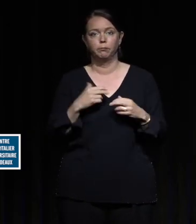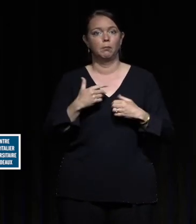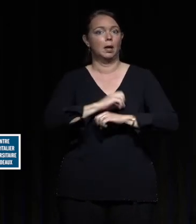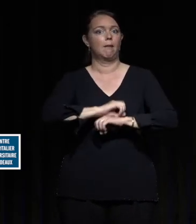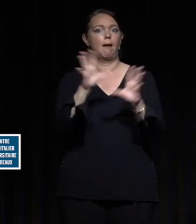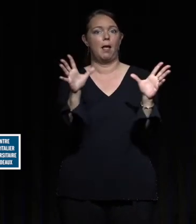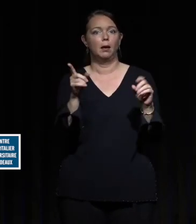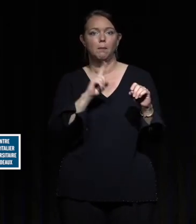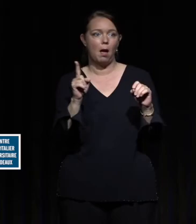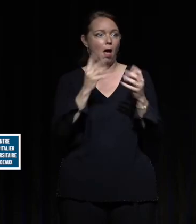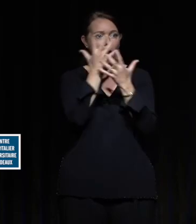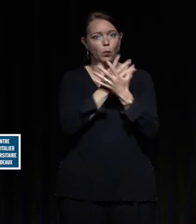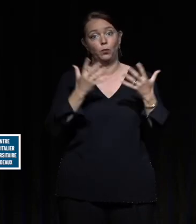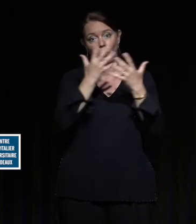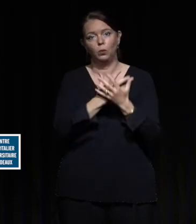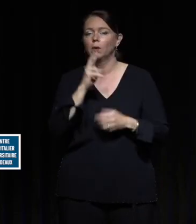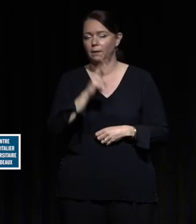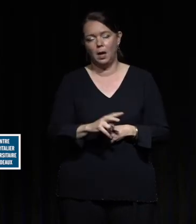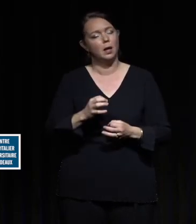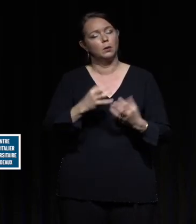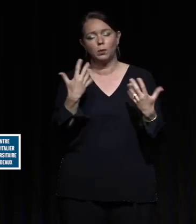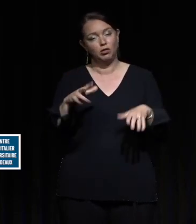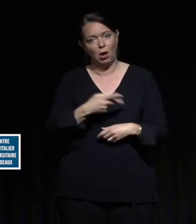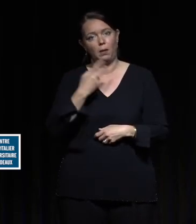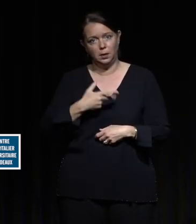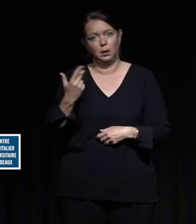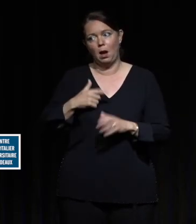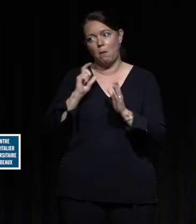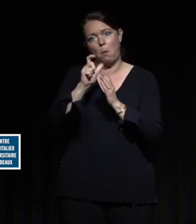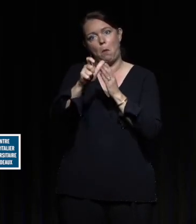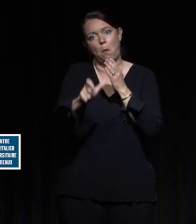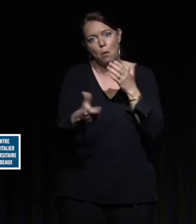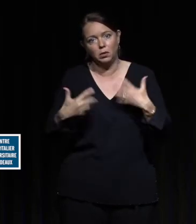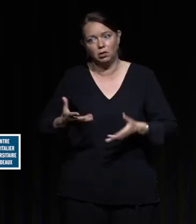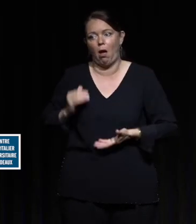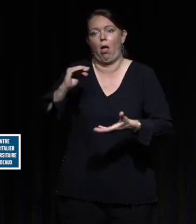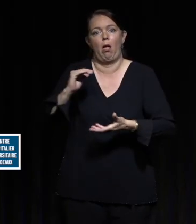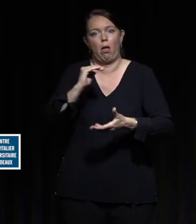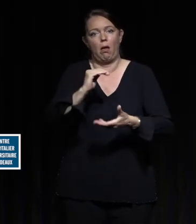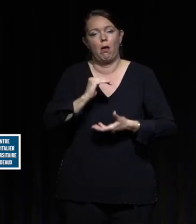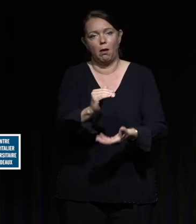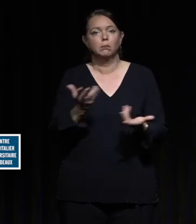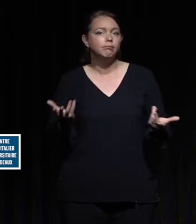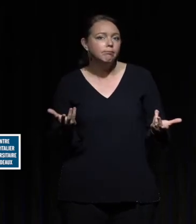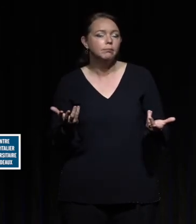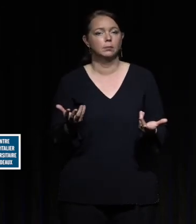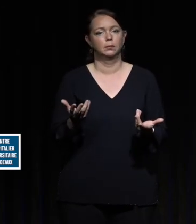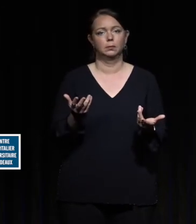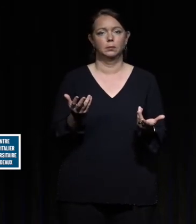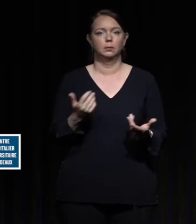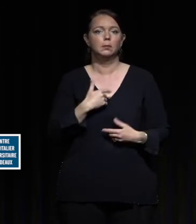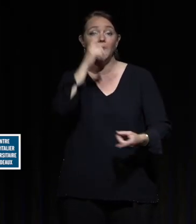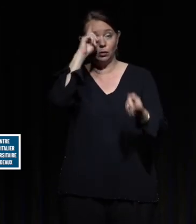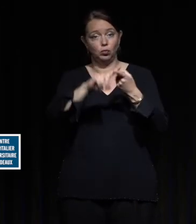trop avoir été confus dans un exposé qui est sans doute trop médical, mais qui se veut voir un peu aborder l'ensemble des